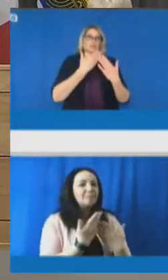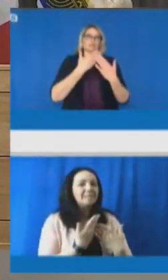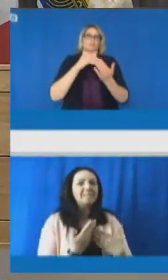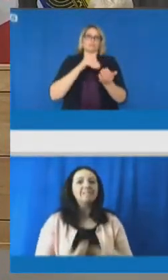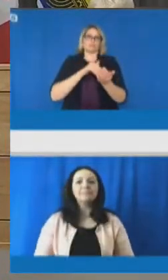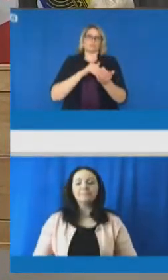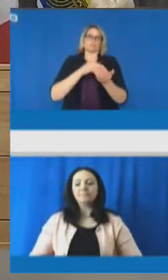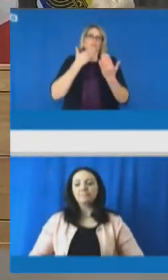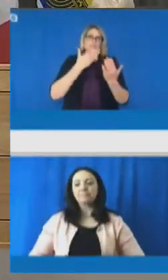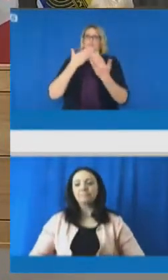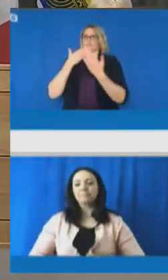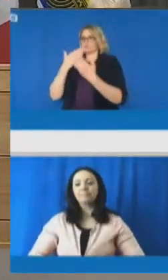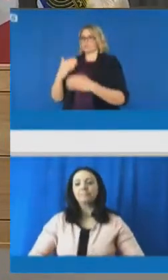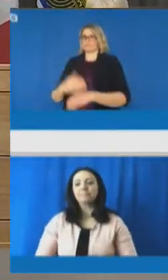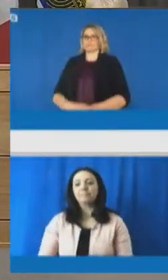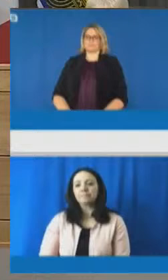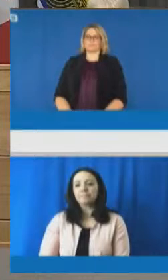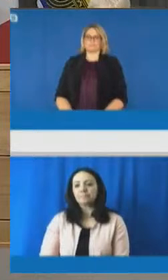placed on mute.